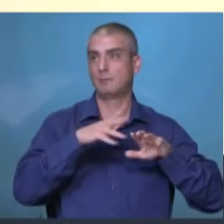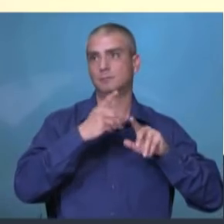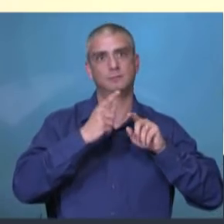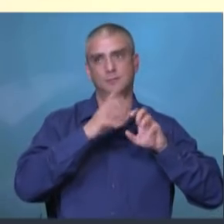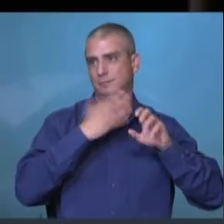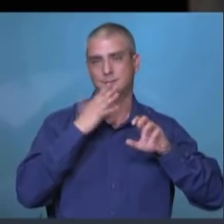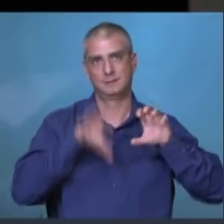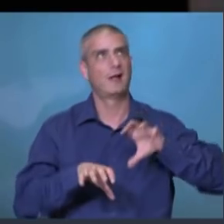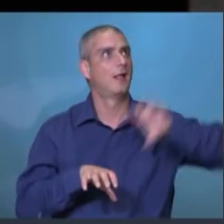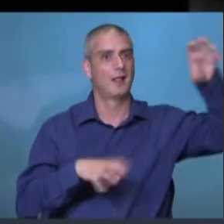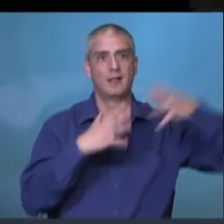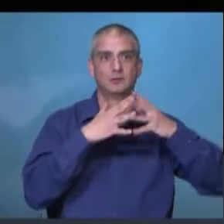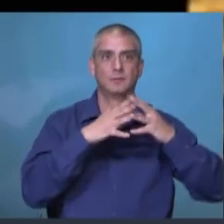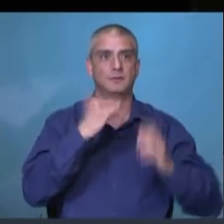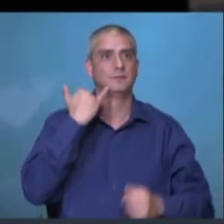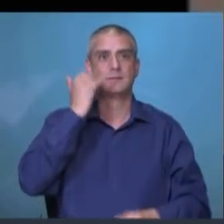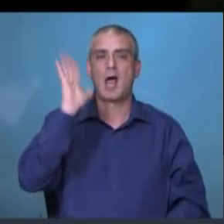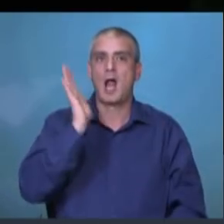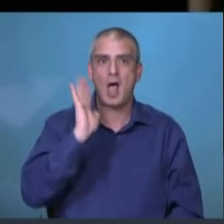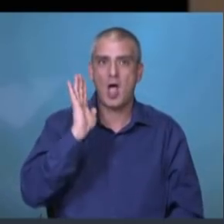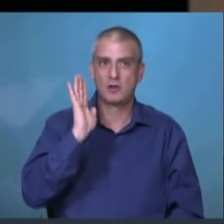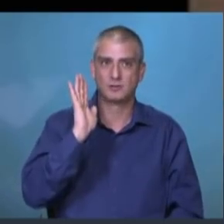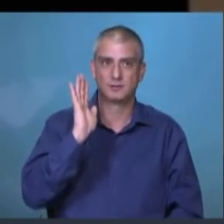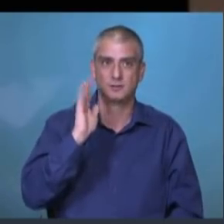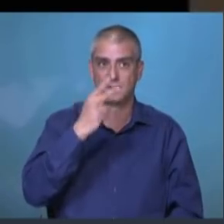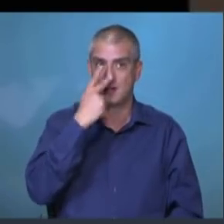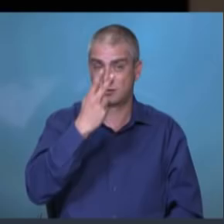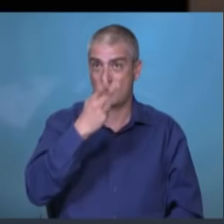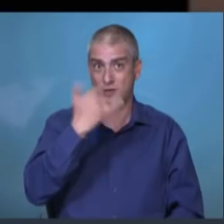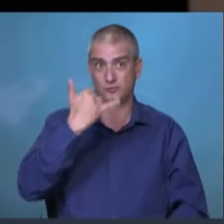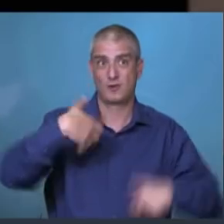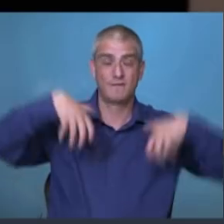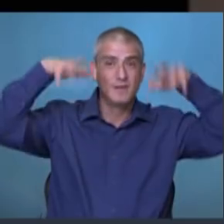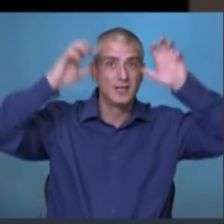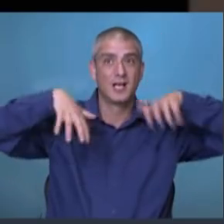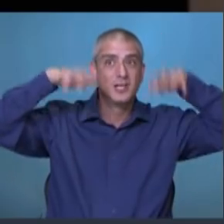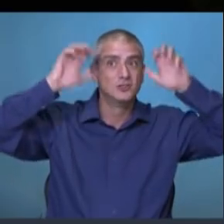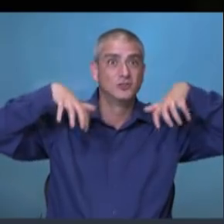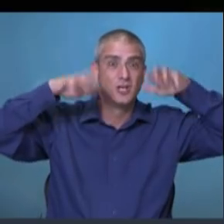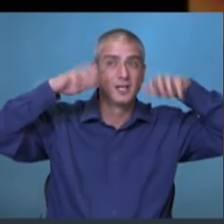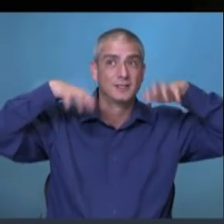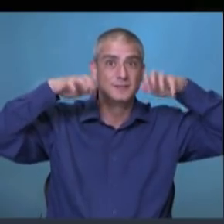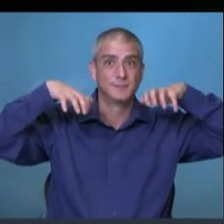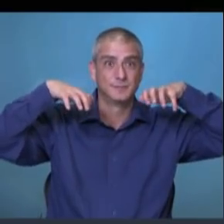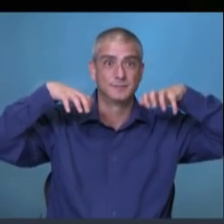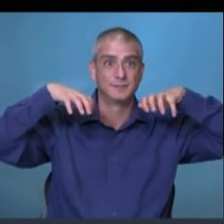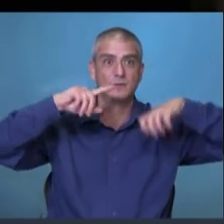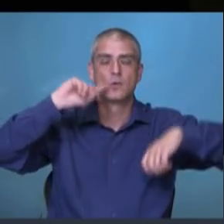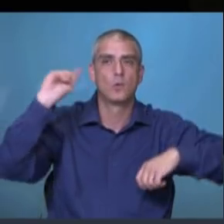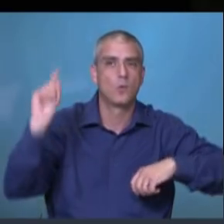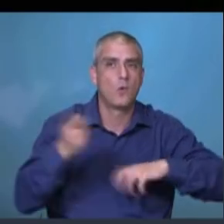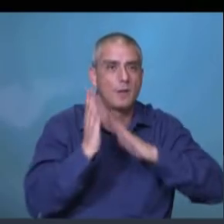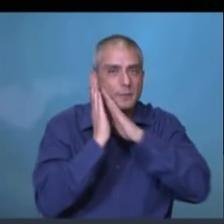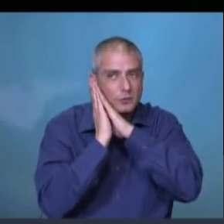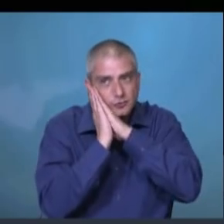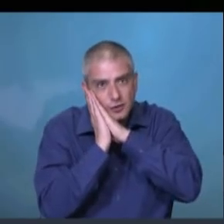הפרידו ביניהם. Hello. As you can see, it's raining. Everybody's asleep.